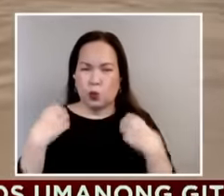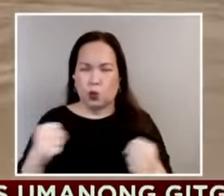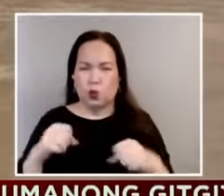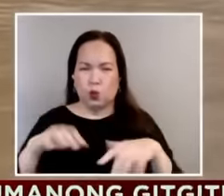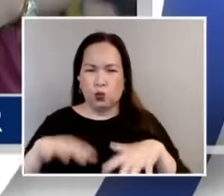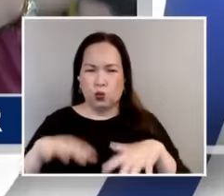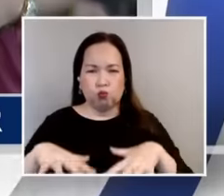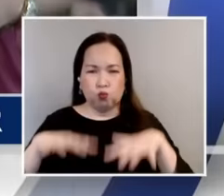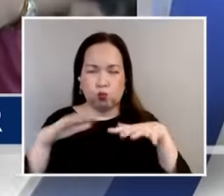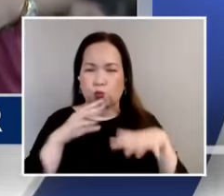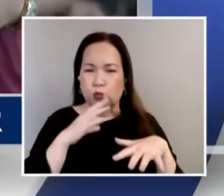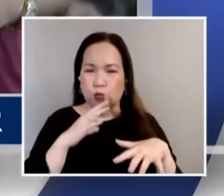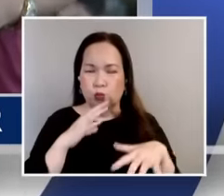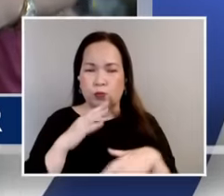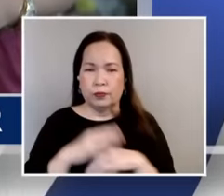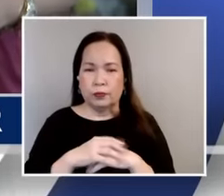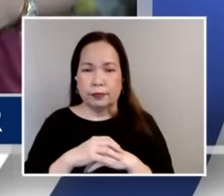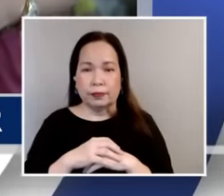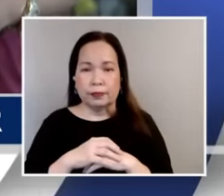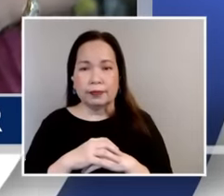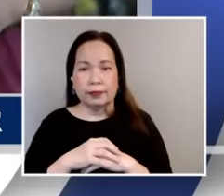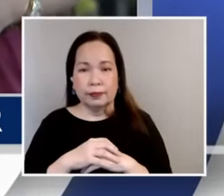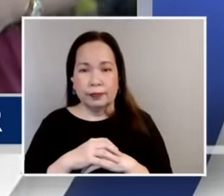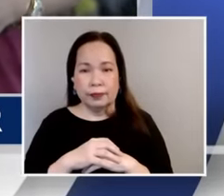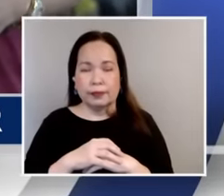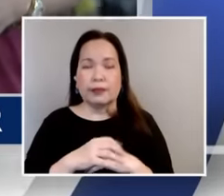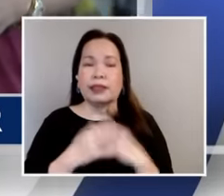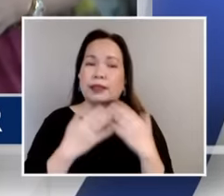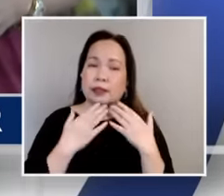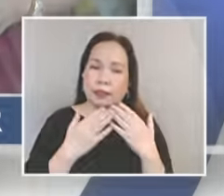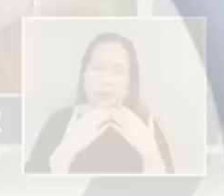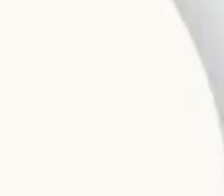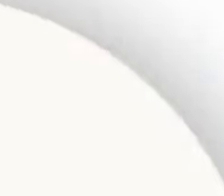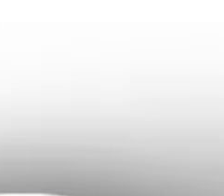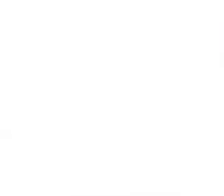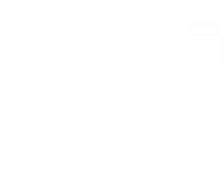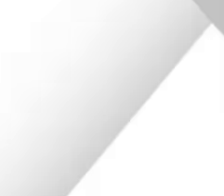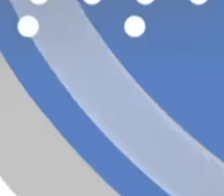Henry? Maraming salamat, Sharon Evite.